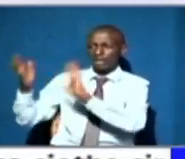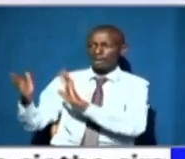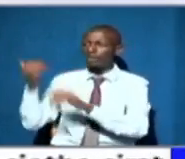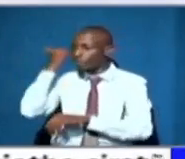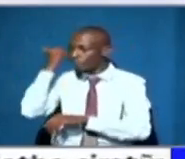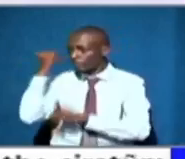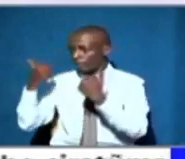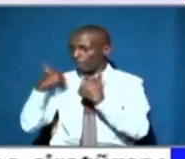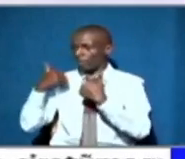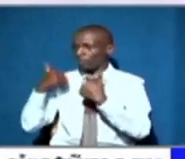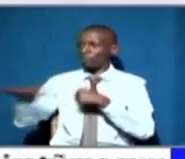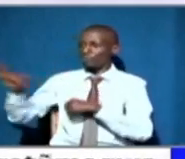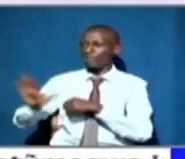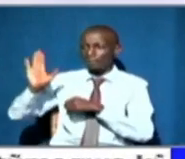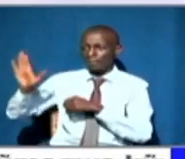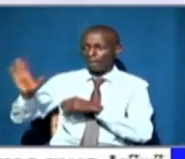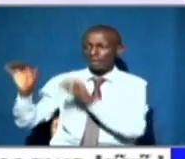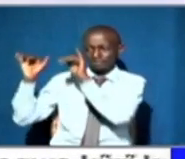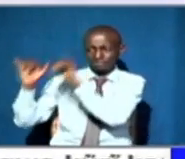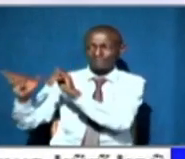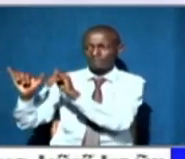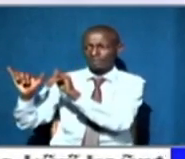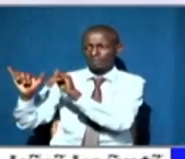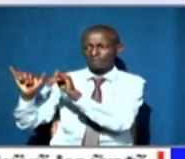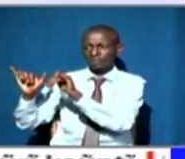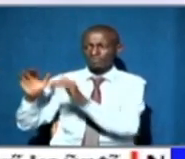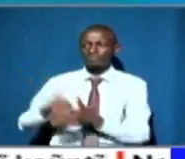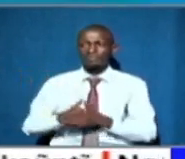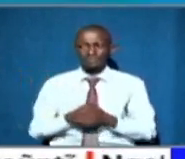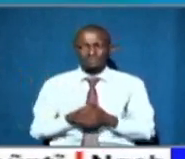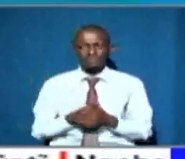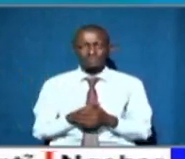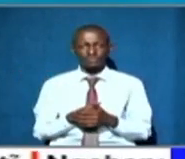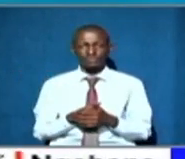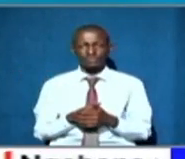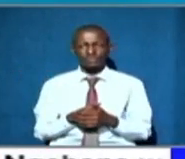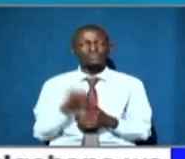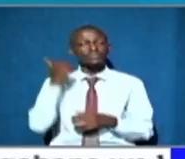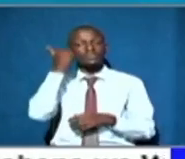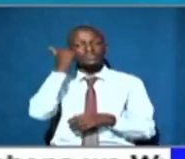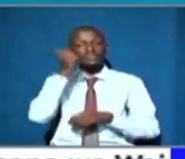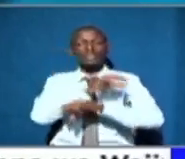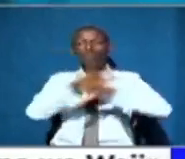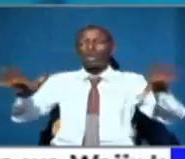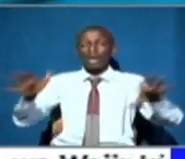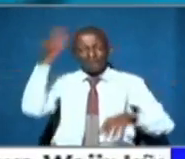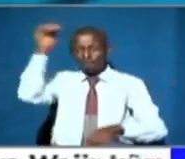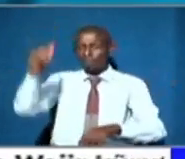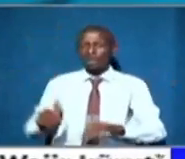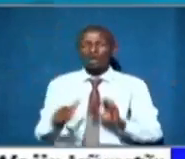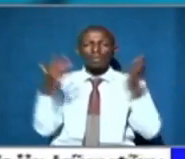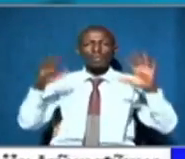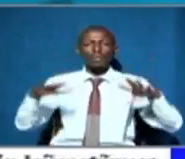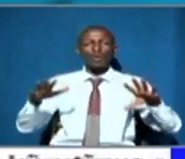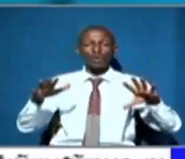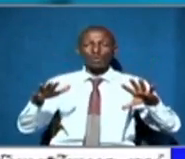murimo ikara kuri ore meaning that murimo wa kunyitithania doe ni andu maigana taru andu acio